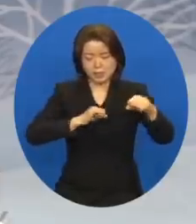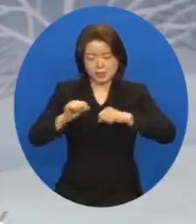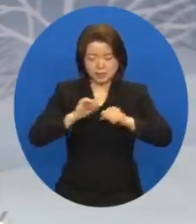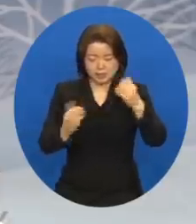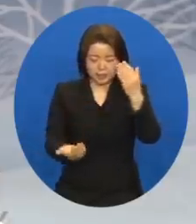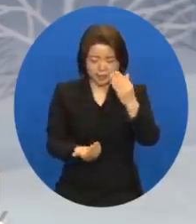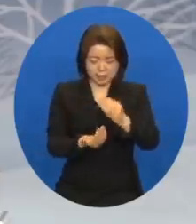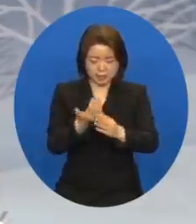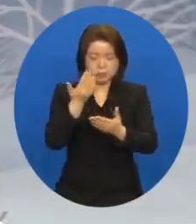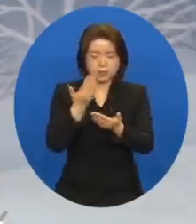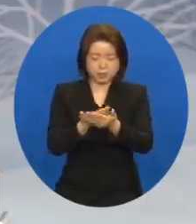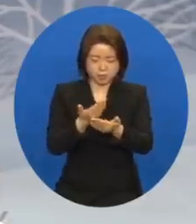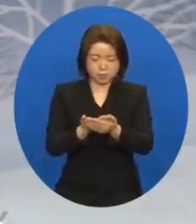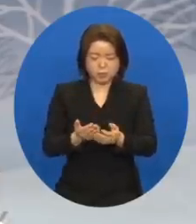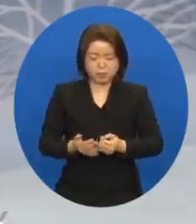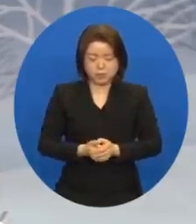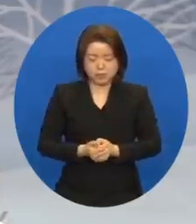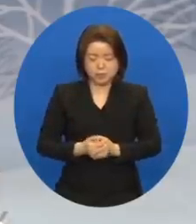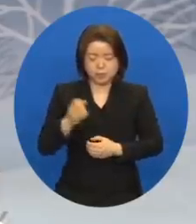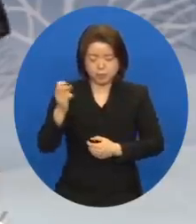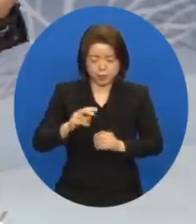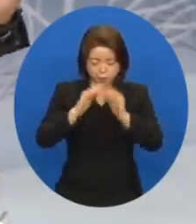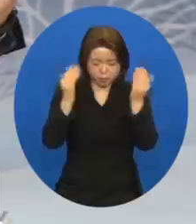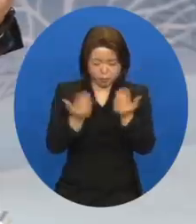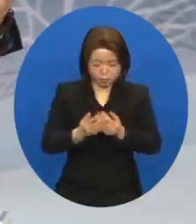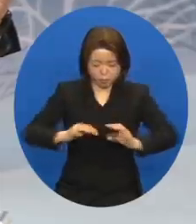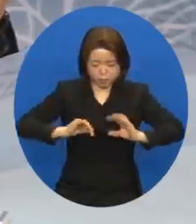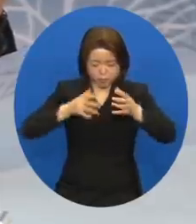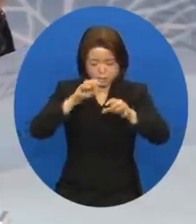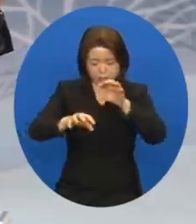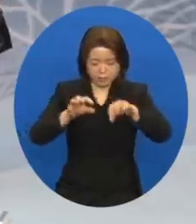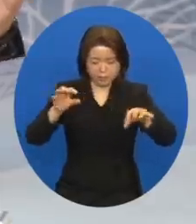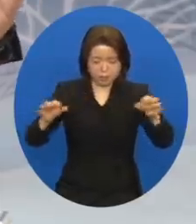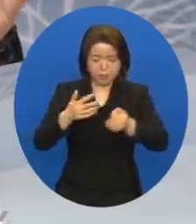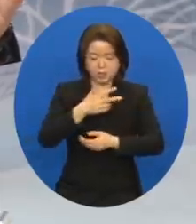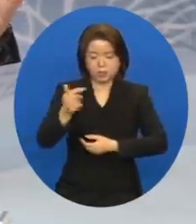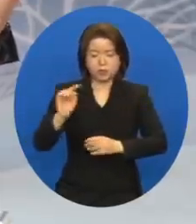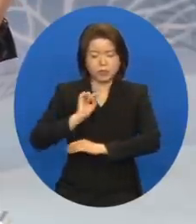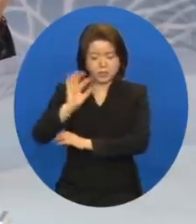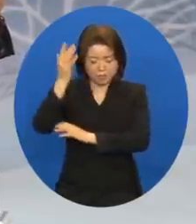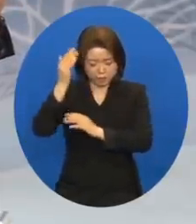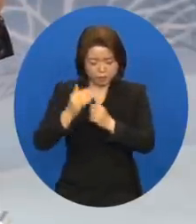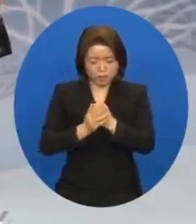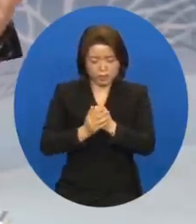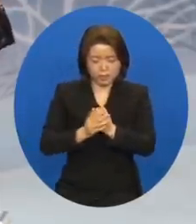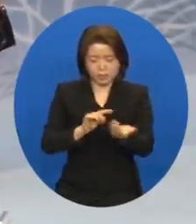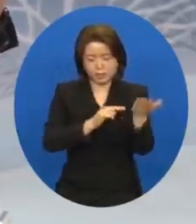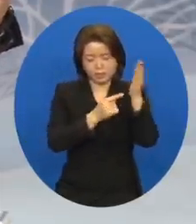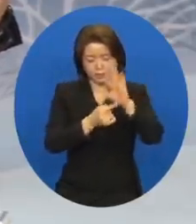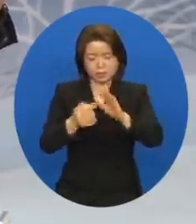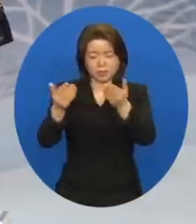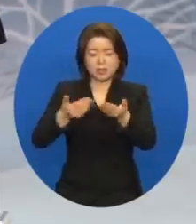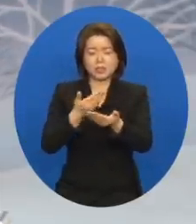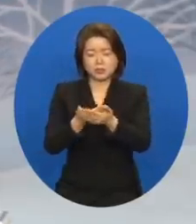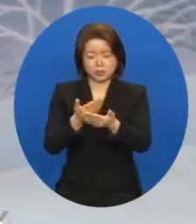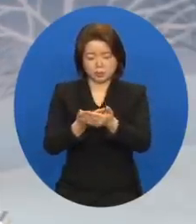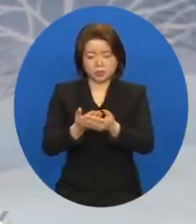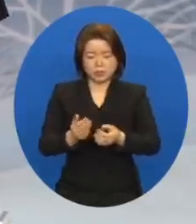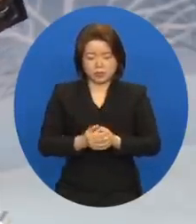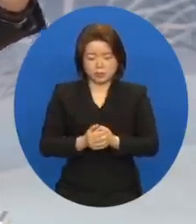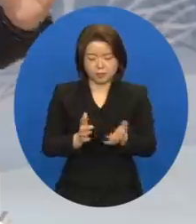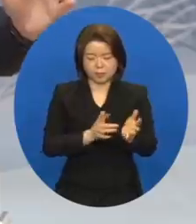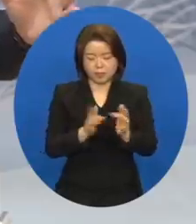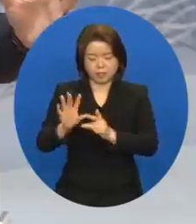하여 주시옵소서. 그리고 온 세계 열방에 주의 영광이 드러나 주옵소서.